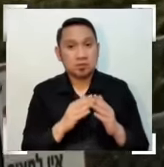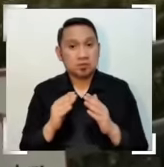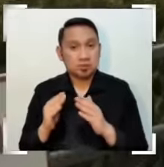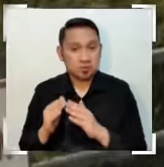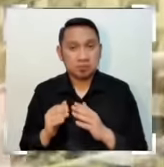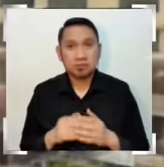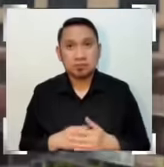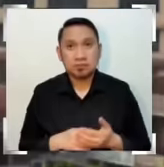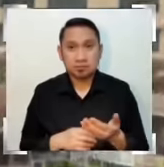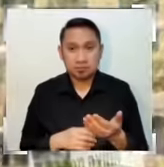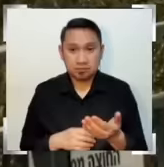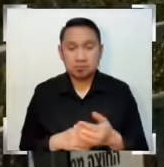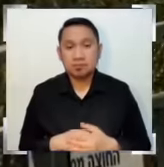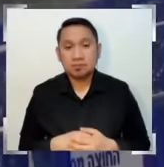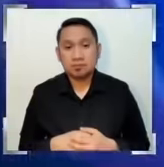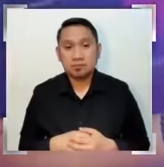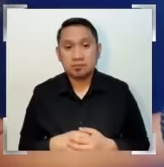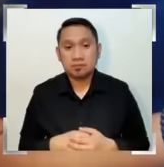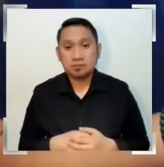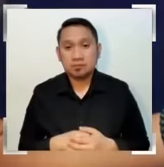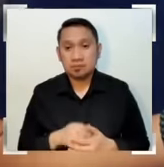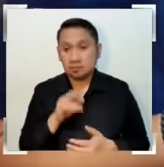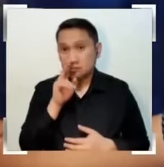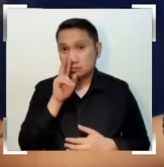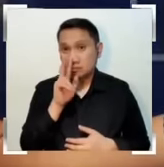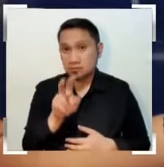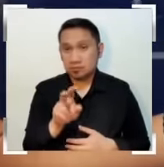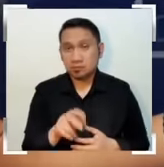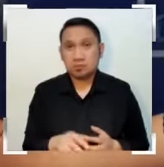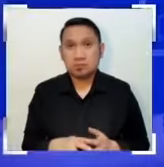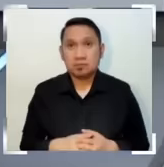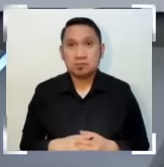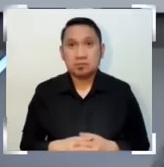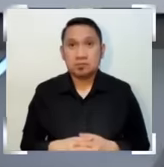JP Soriano. Kami ang inyong saksi.